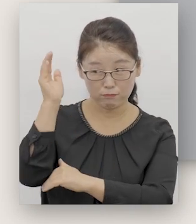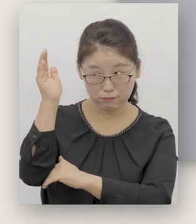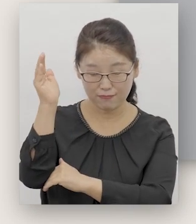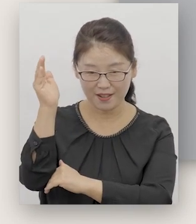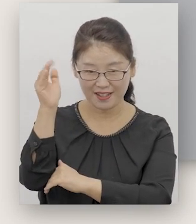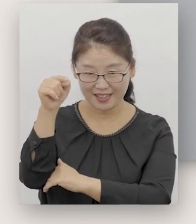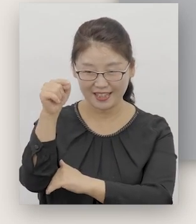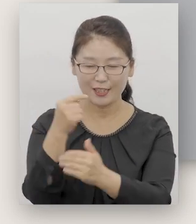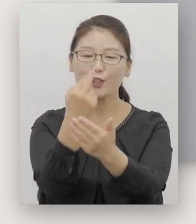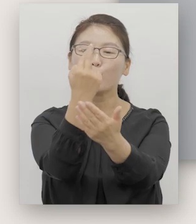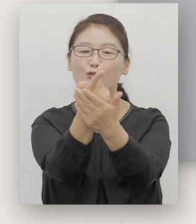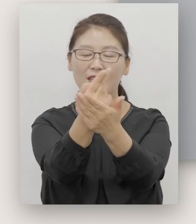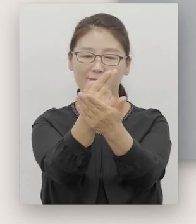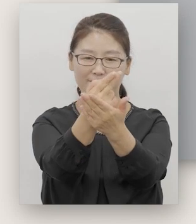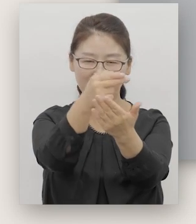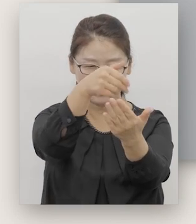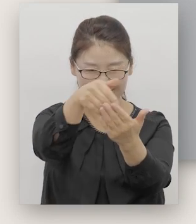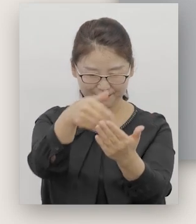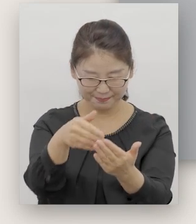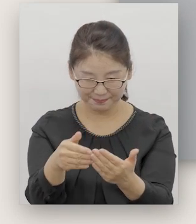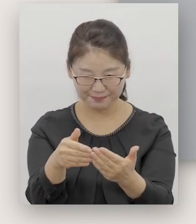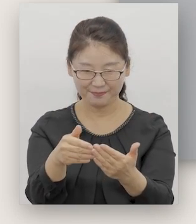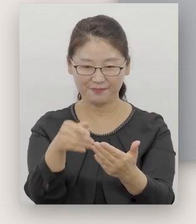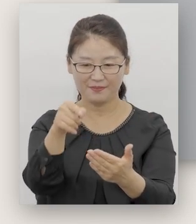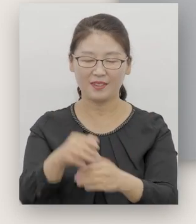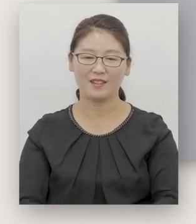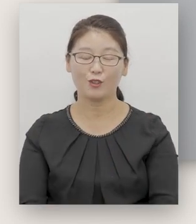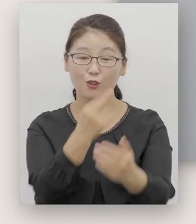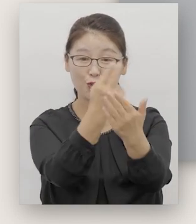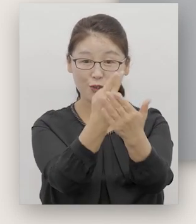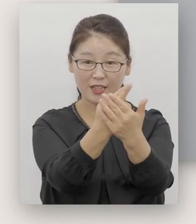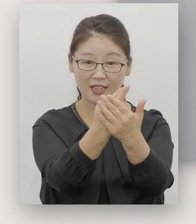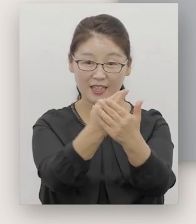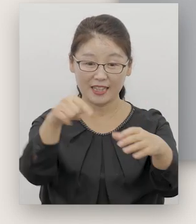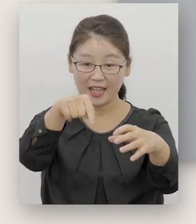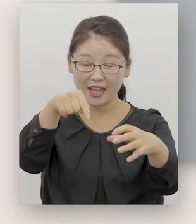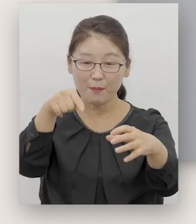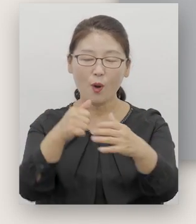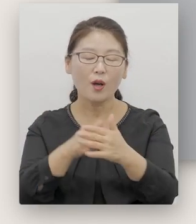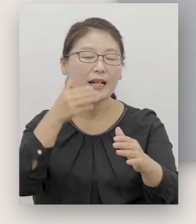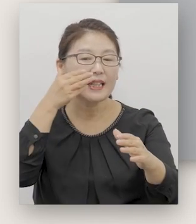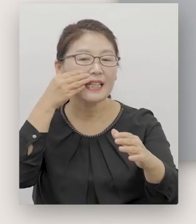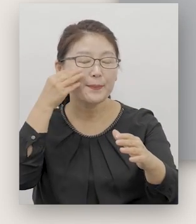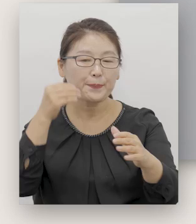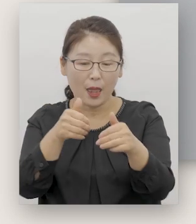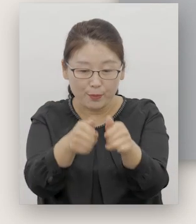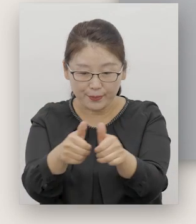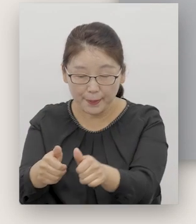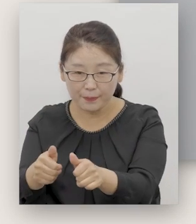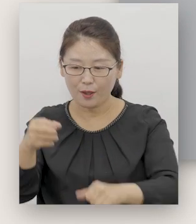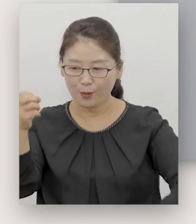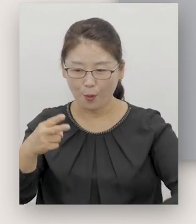유리에 그렸고요. 또 그 유리와 유리 사이에 피그먼트, 그러니까 우리가 알고 있는 유화 물감도 들어가지만 먼지,